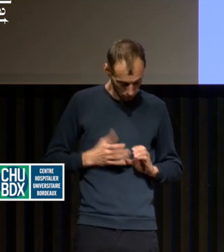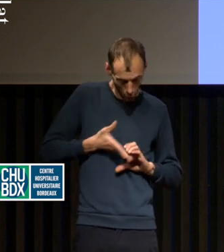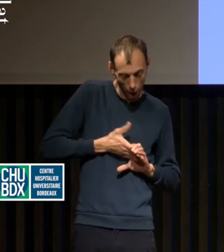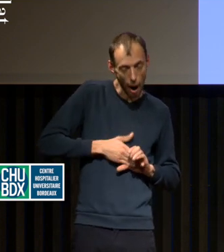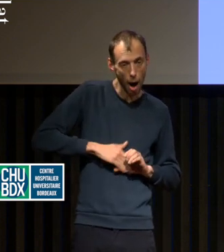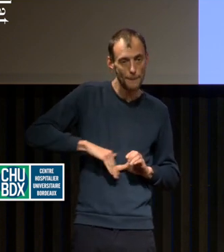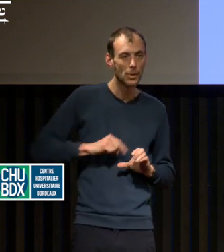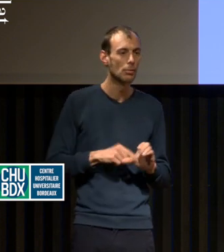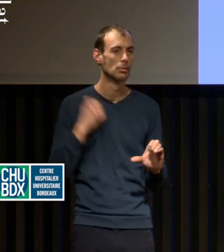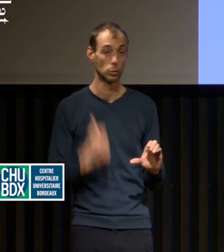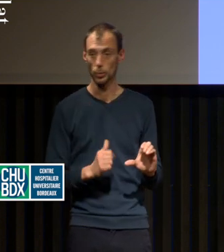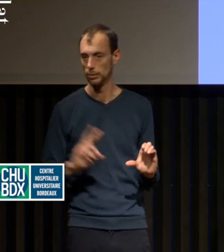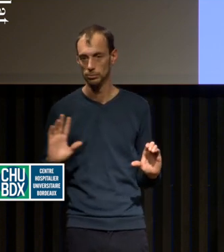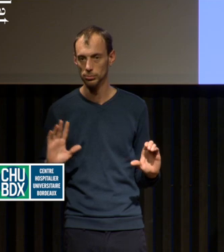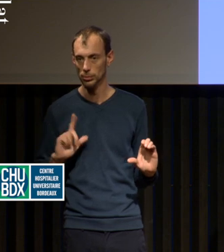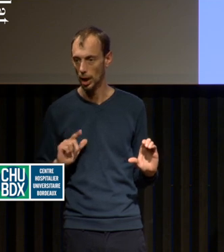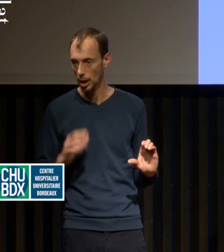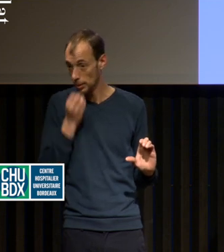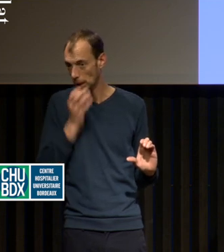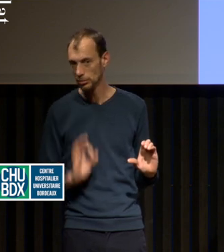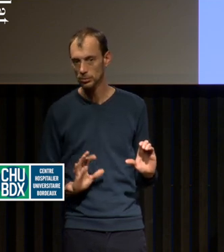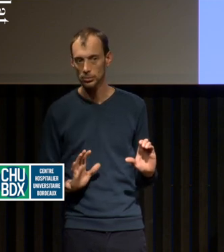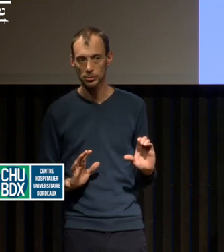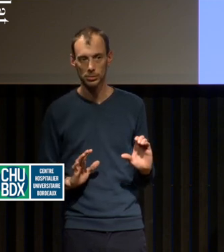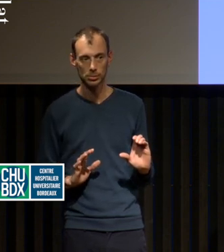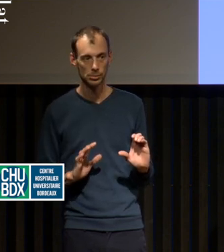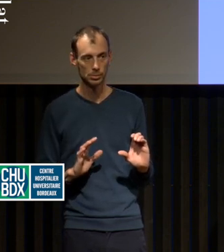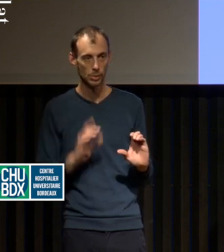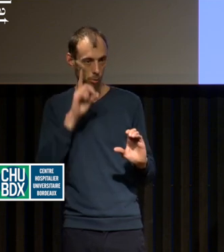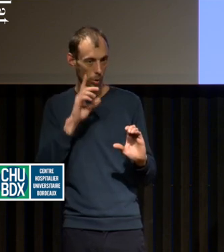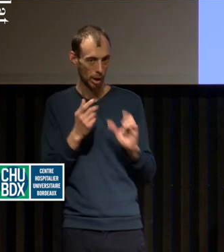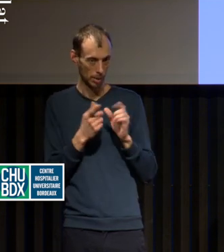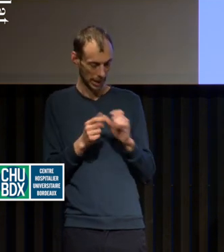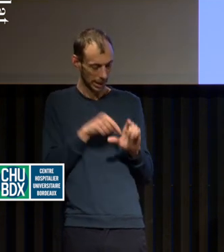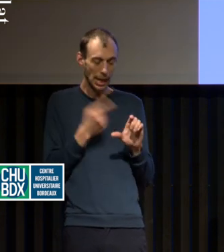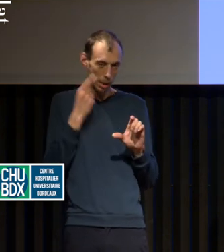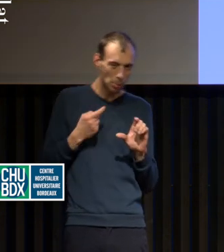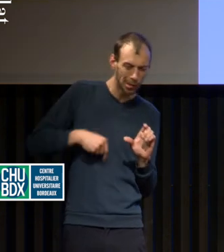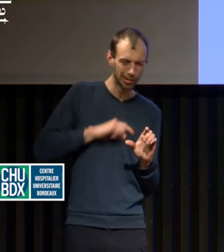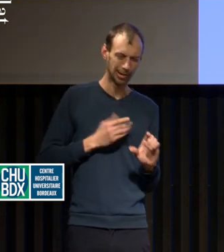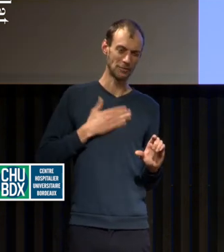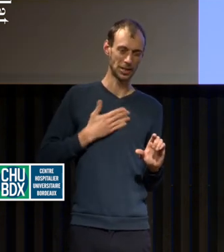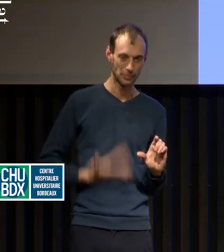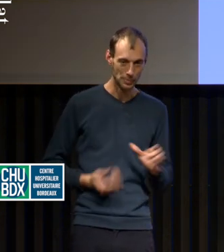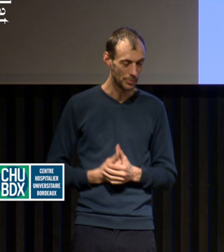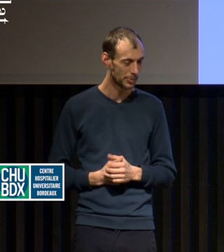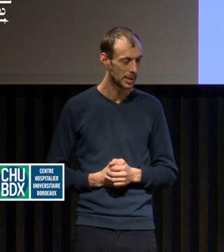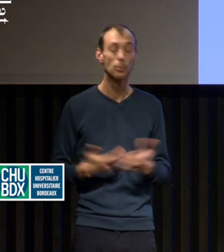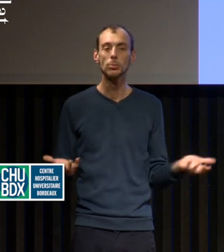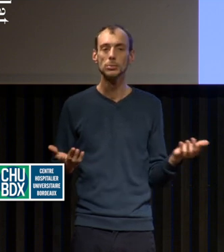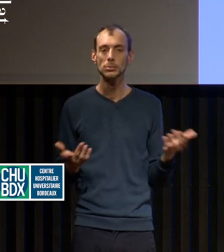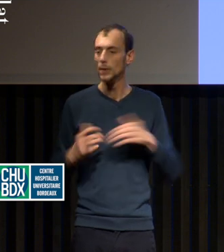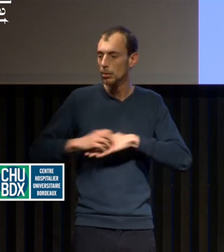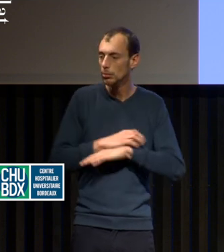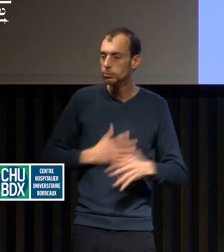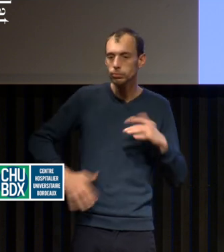super d'avoir ça. Parce que ces bactéries, elles sont là pour notre bien. Alors, à quoi sert le microbiote ? Ben, vous imaginez bien